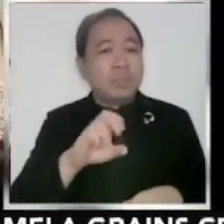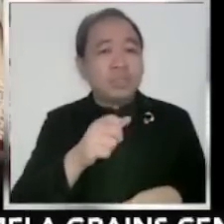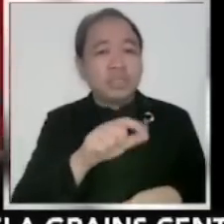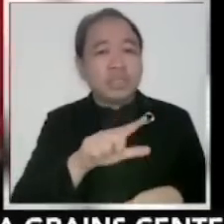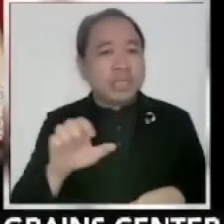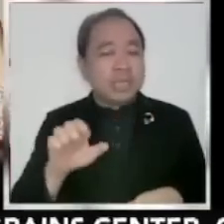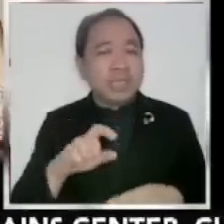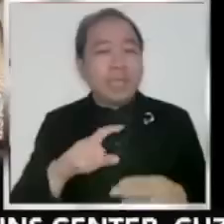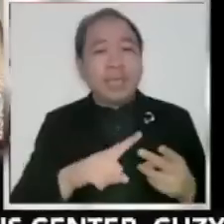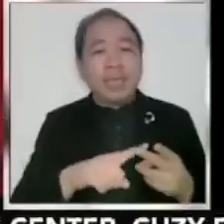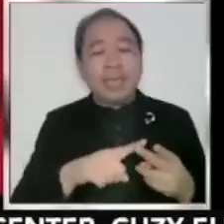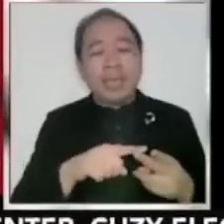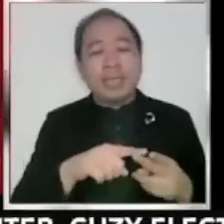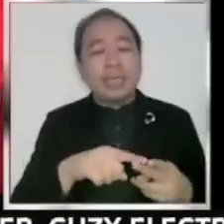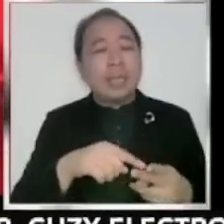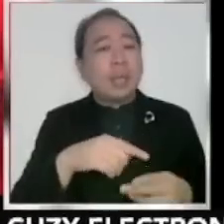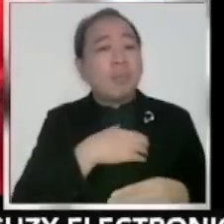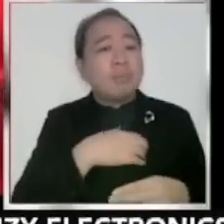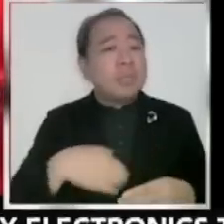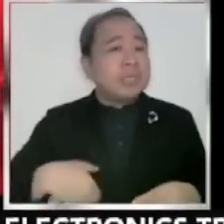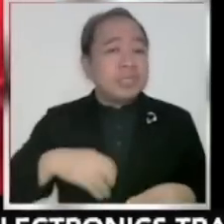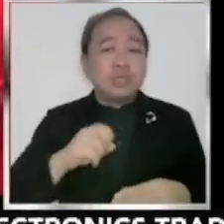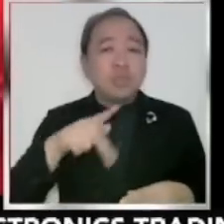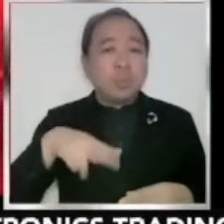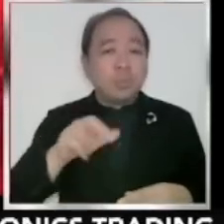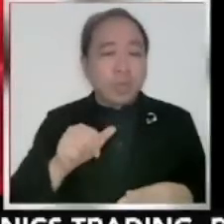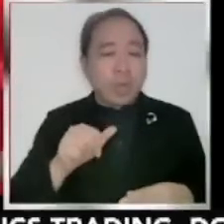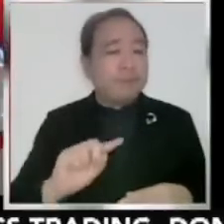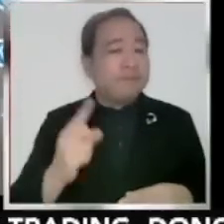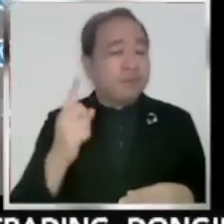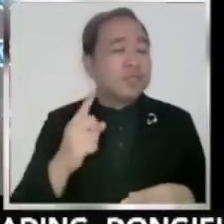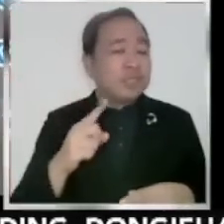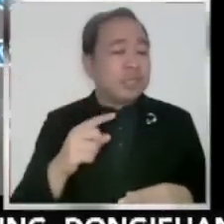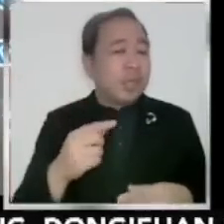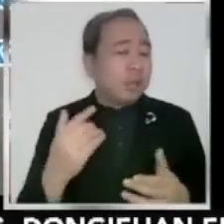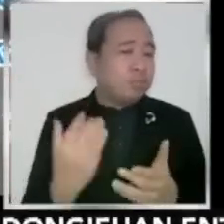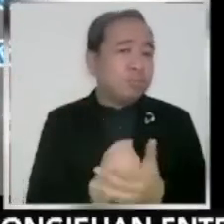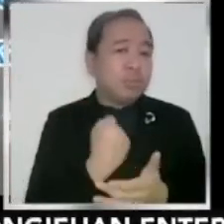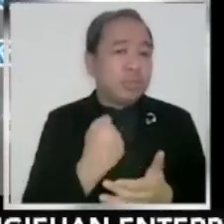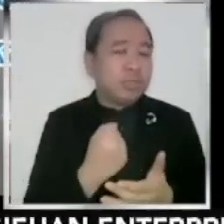Runner-Up. At ngayon, inaugural the Miss Philippines Pauline Amiling.